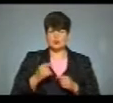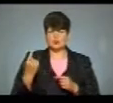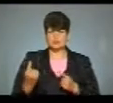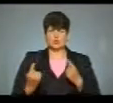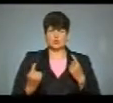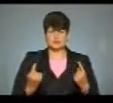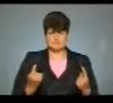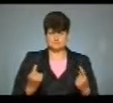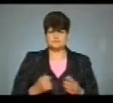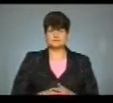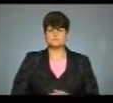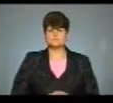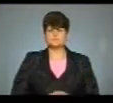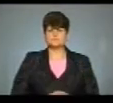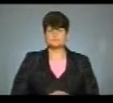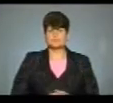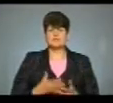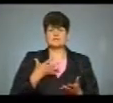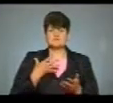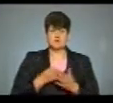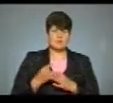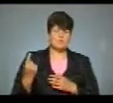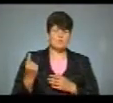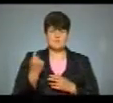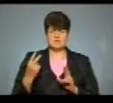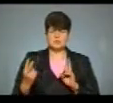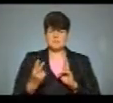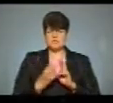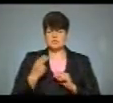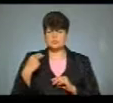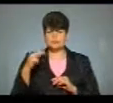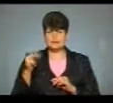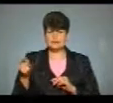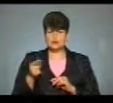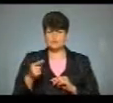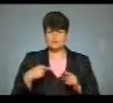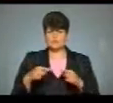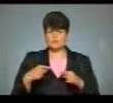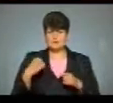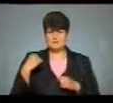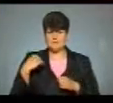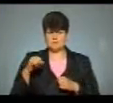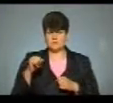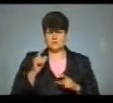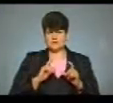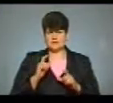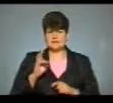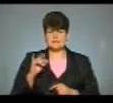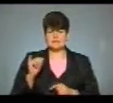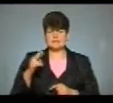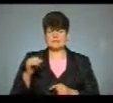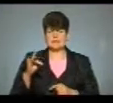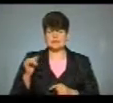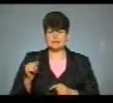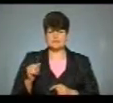1-1. І у своєму першому матчі на чемпіонаті тернопільські футболісти перемогли студентів з Нідерландів